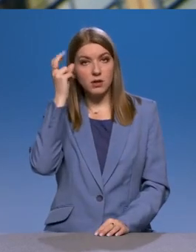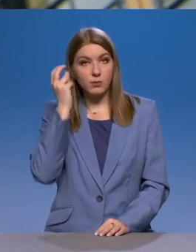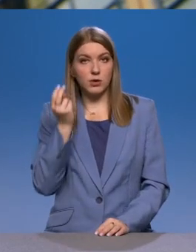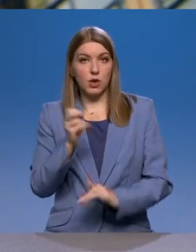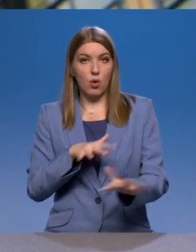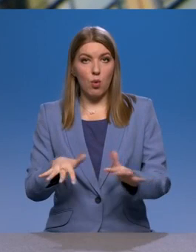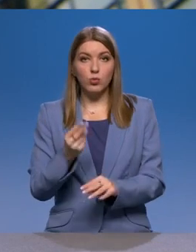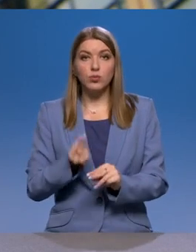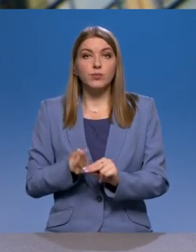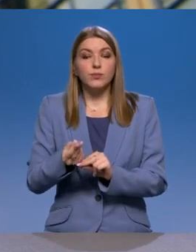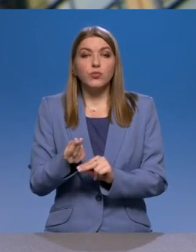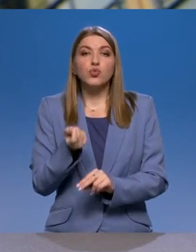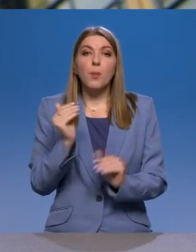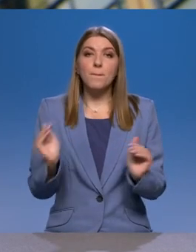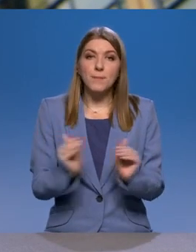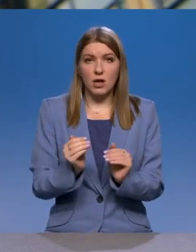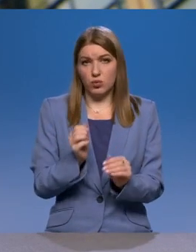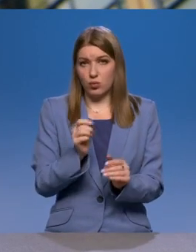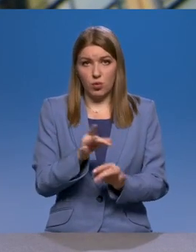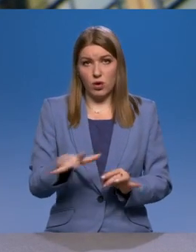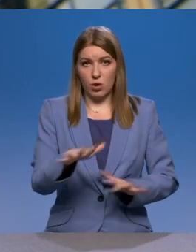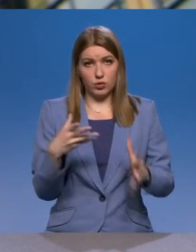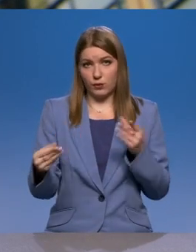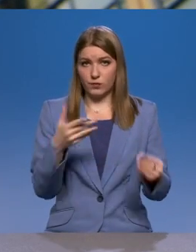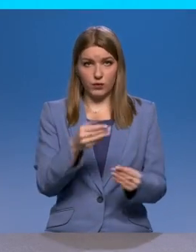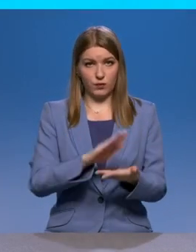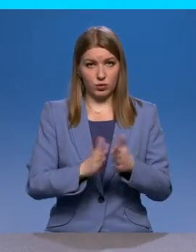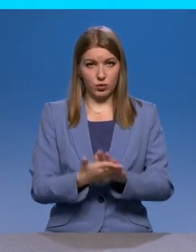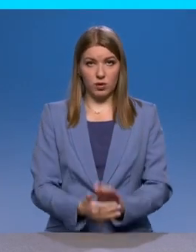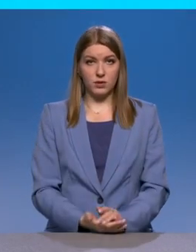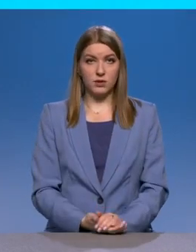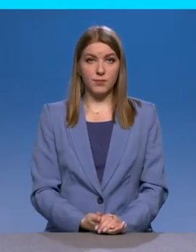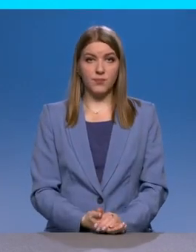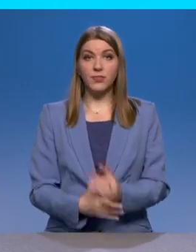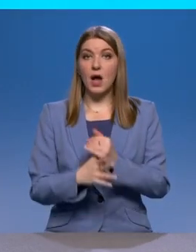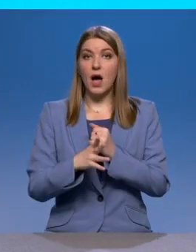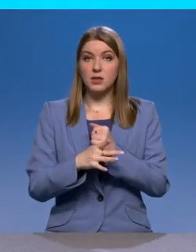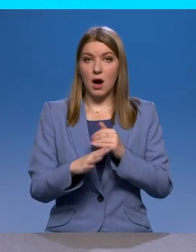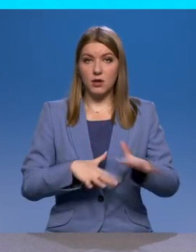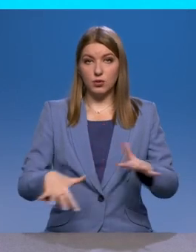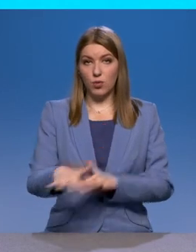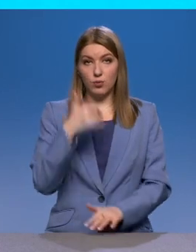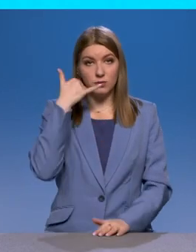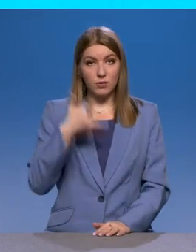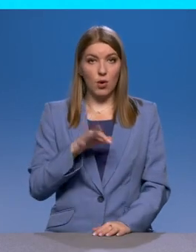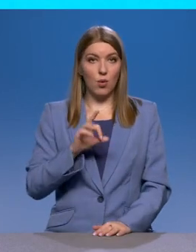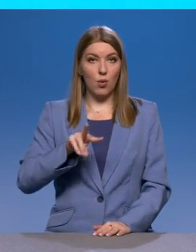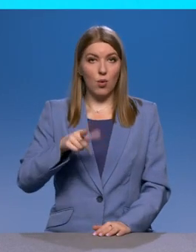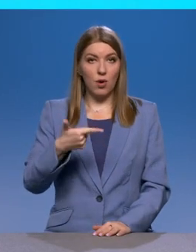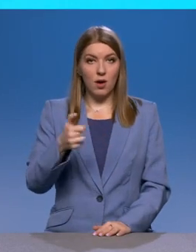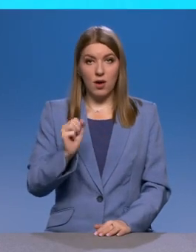меньше доплачивает, ну и так далее, и все остальные регионы точно так же. Астраханская область. Ольга, здравствуйте. Еще один телефонный